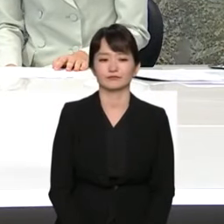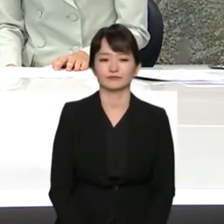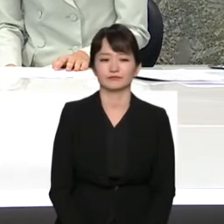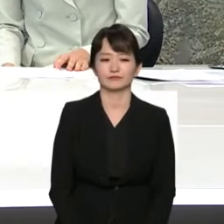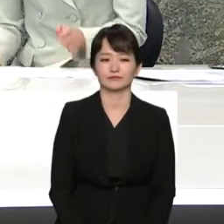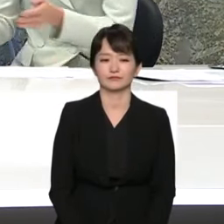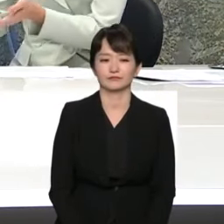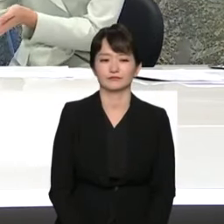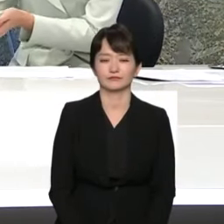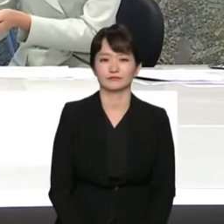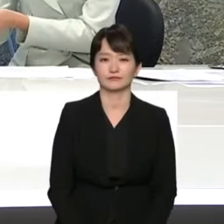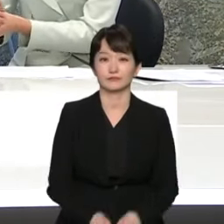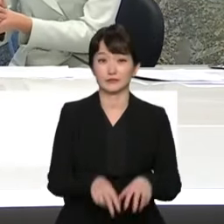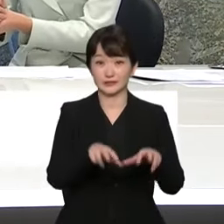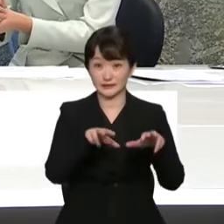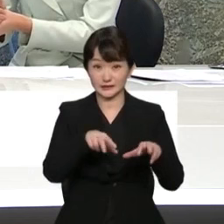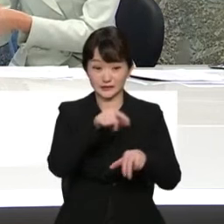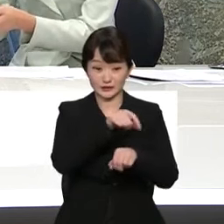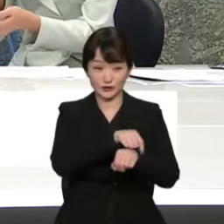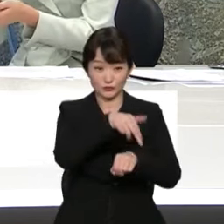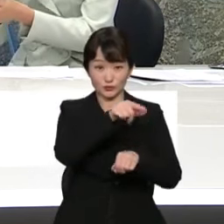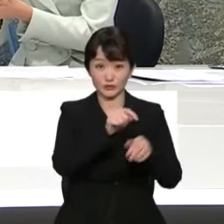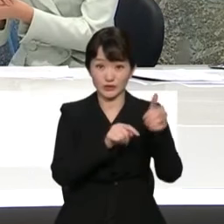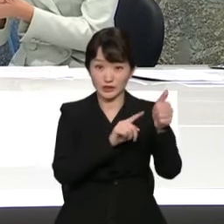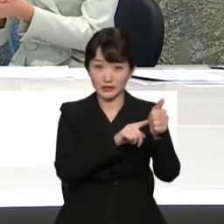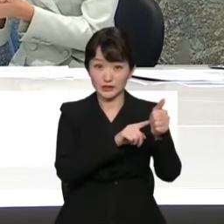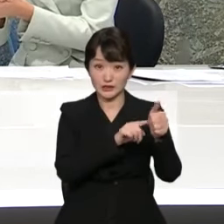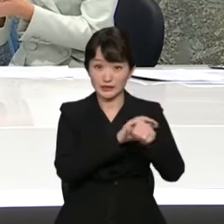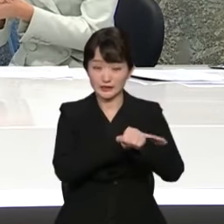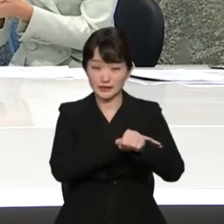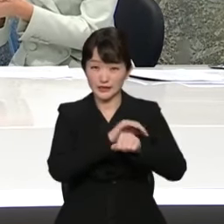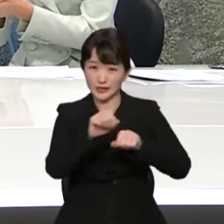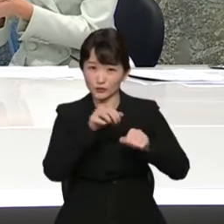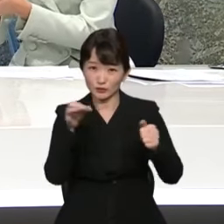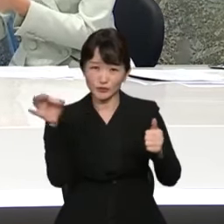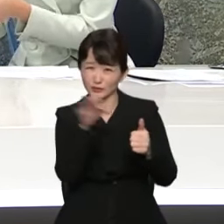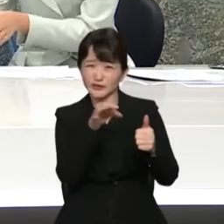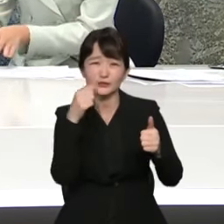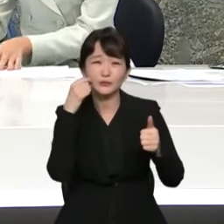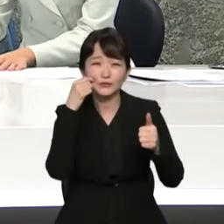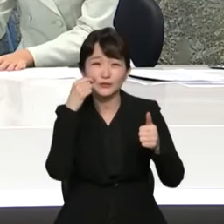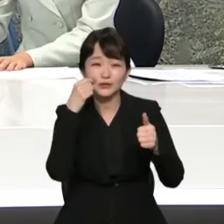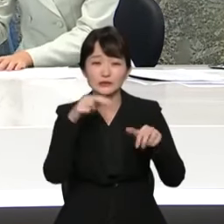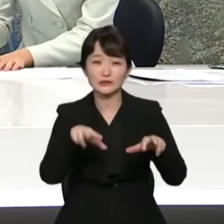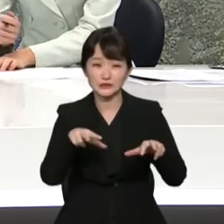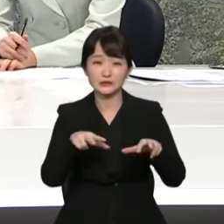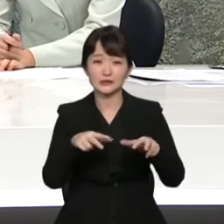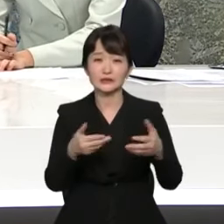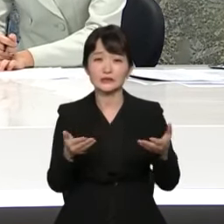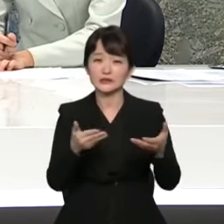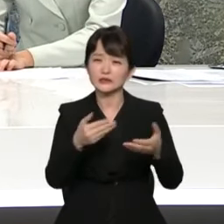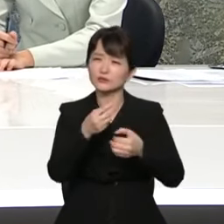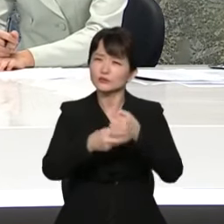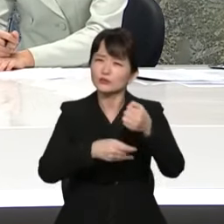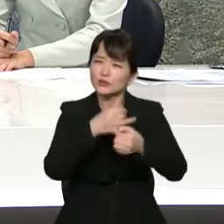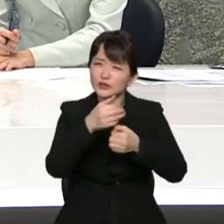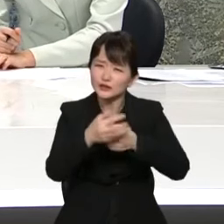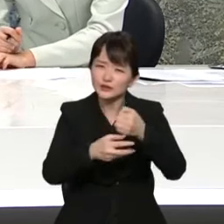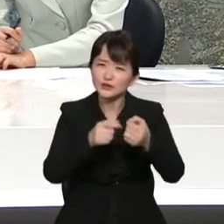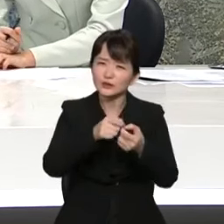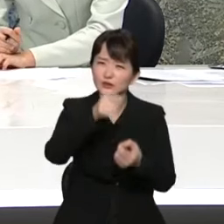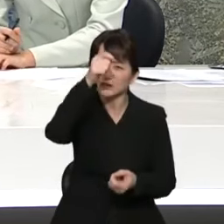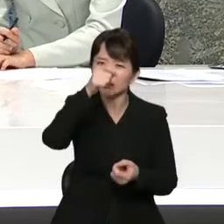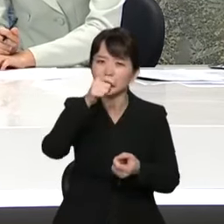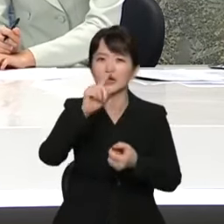사실 지금 사무 청장님께서도 제대로 된 활동비를 받지 못하고 이렇게 계속 하고 계 계신지 몇 년이 되신 거잖아요 뭐